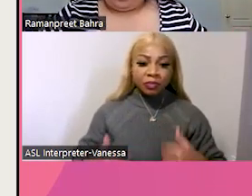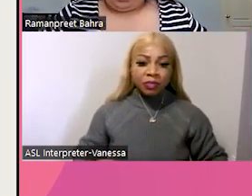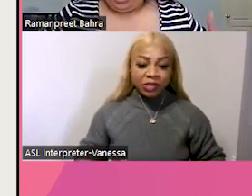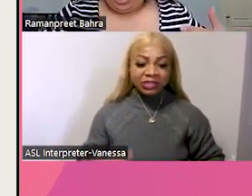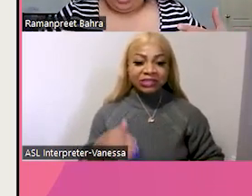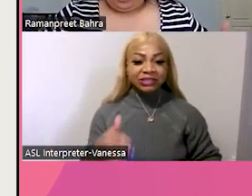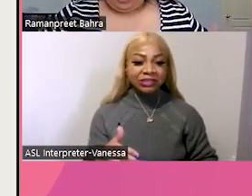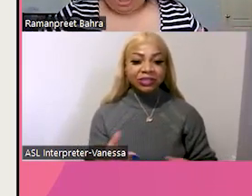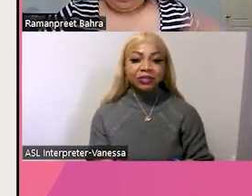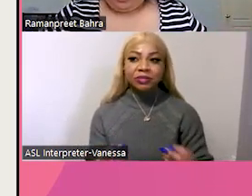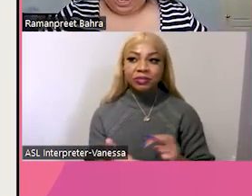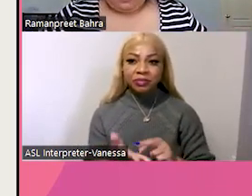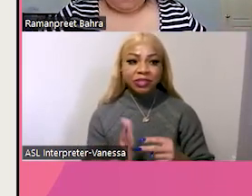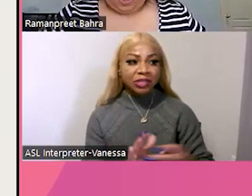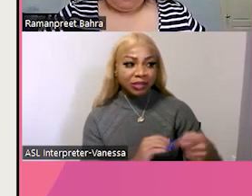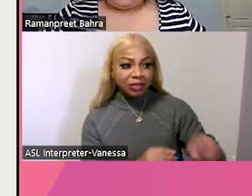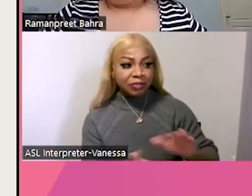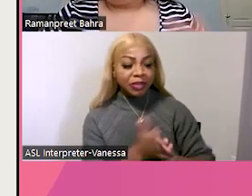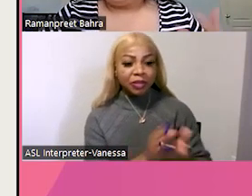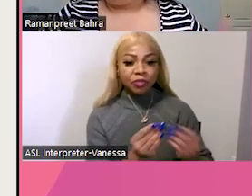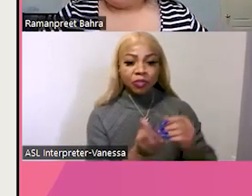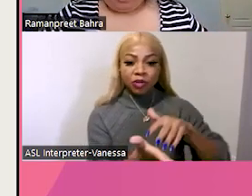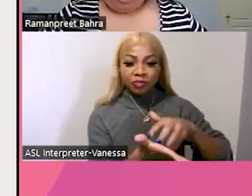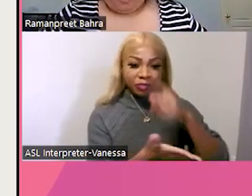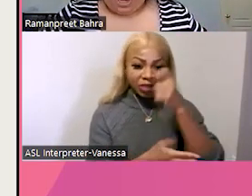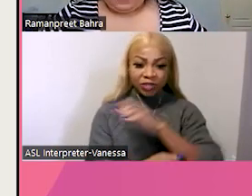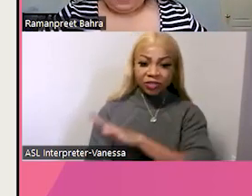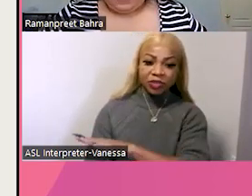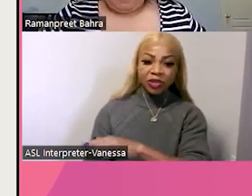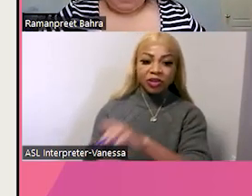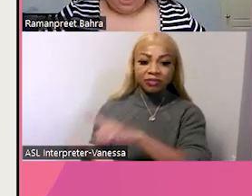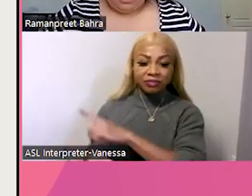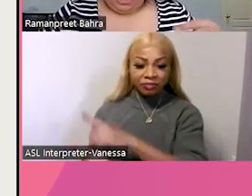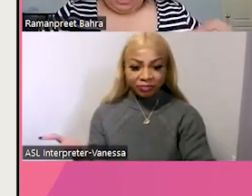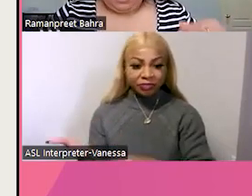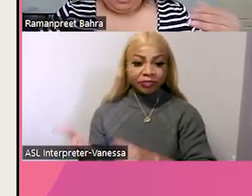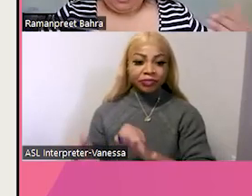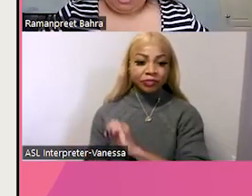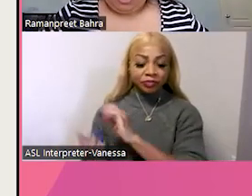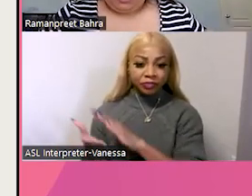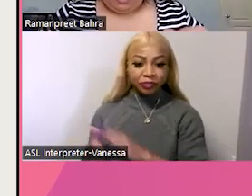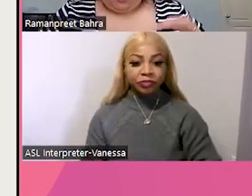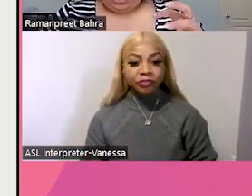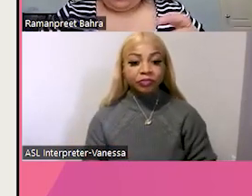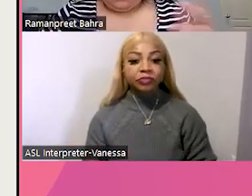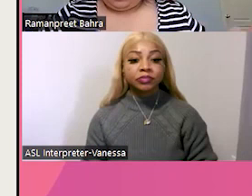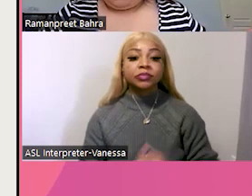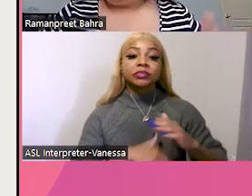encadre donc cette question et rend les personnes plus vulnérables à des pratiques